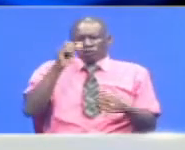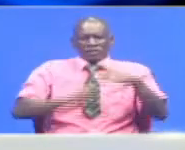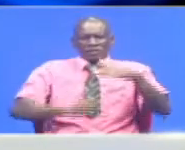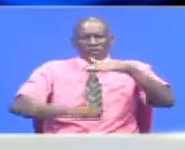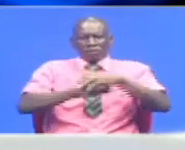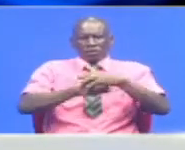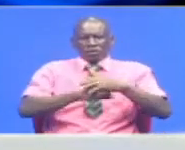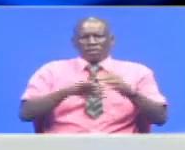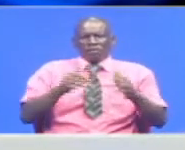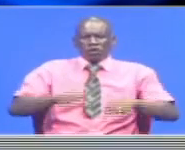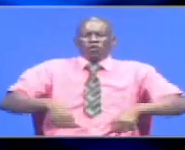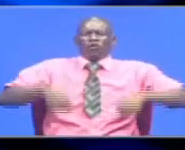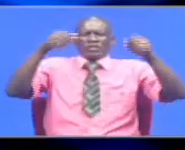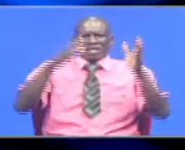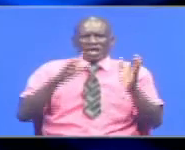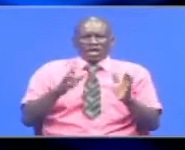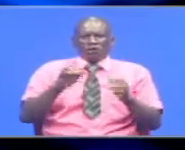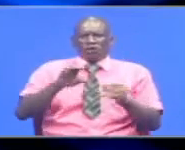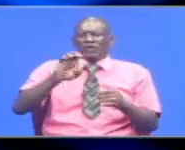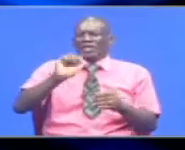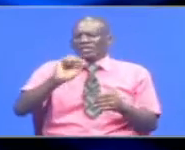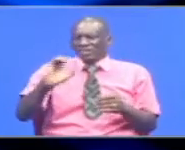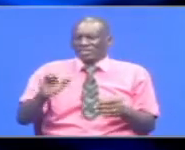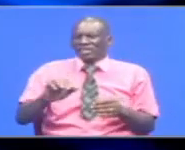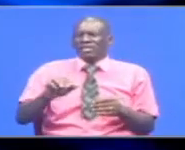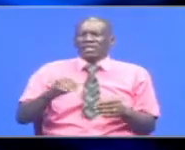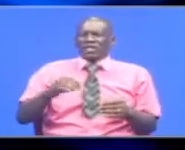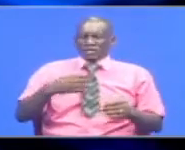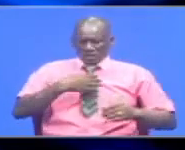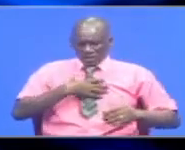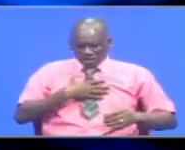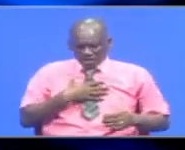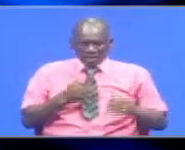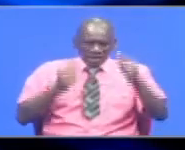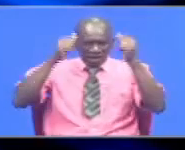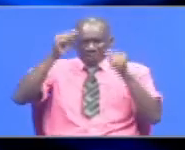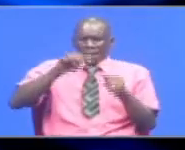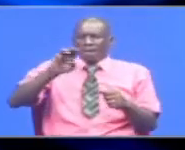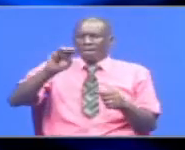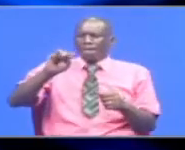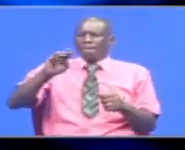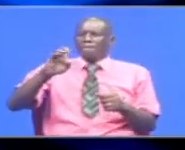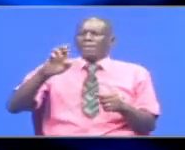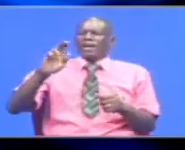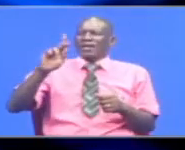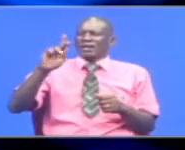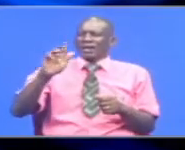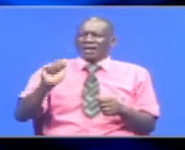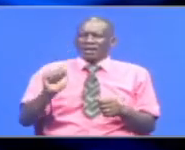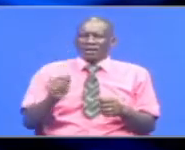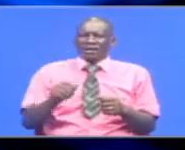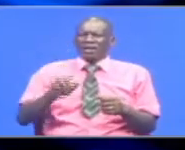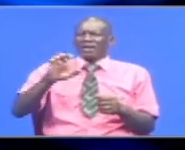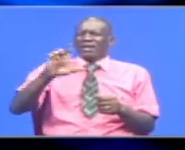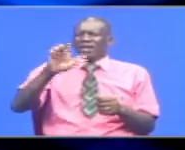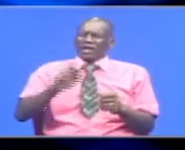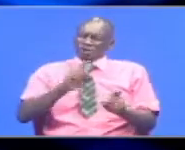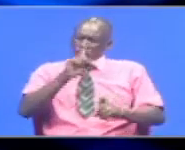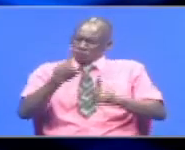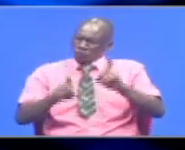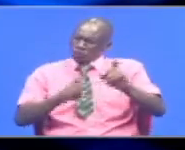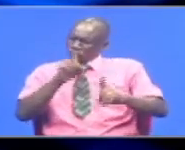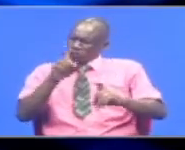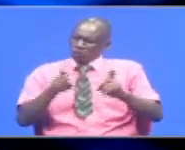na afisa mkuu mtendaji wa ESC meja mstaafu Twalib Mbarak. Leila Mohamed alimhoji Mbarak kuhusu swala zima